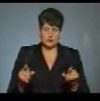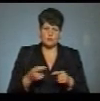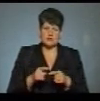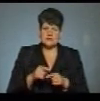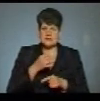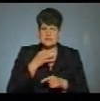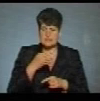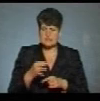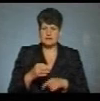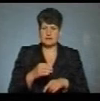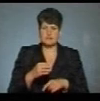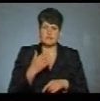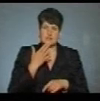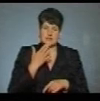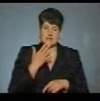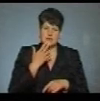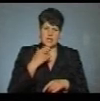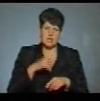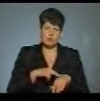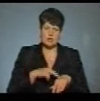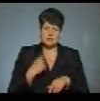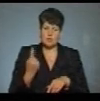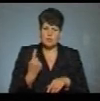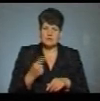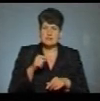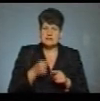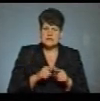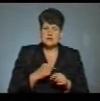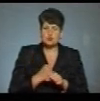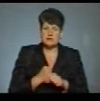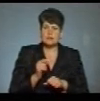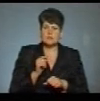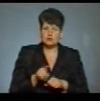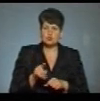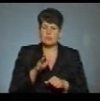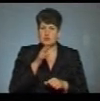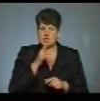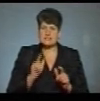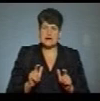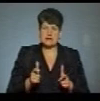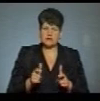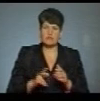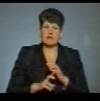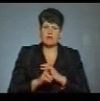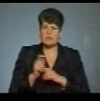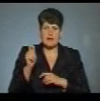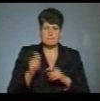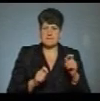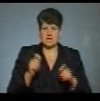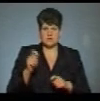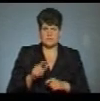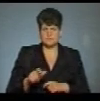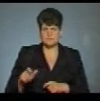повідомив речник Нацполіції області Сергій Крета. За його словами, це зробили, щоб під час карантину до лаври не приїжджали